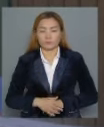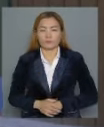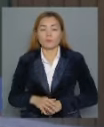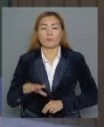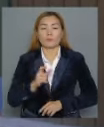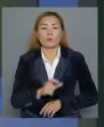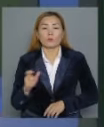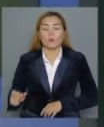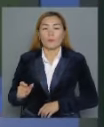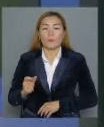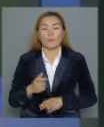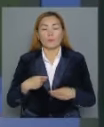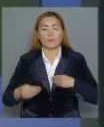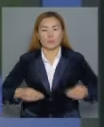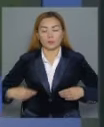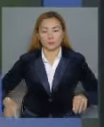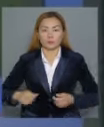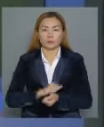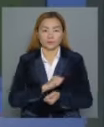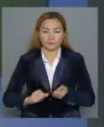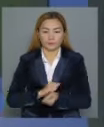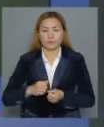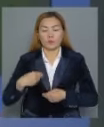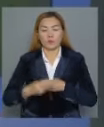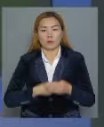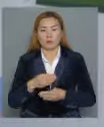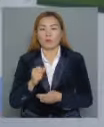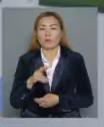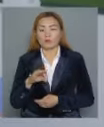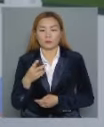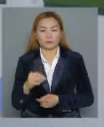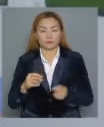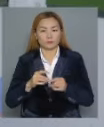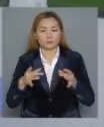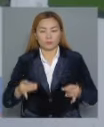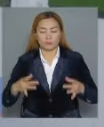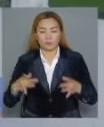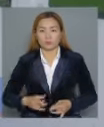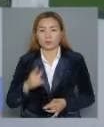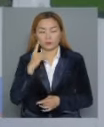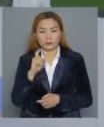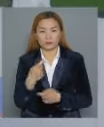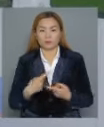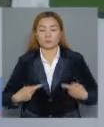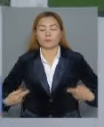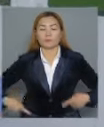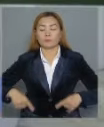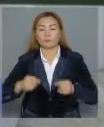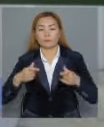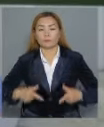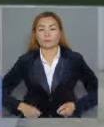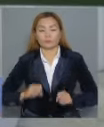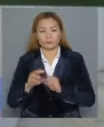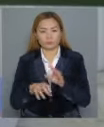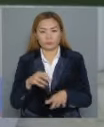Оған тұрғындар пластикалық бөтелкелерді, қағазды, картон мен алюминий банкаларды, пластик қораптар мен химиялық қалдықтардың флаконын тапсырып,